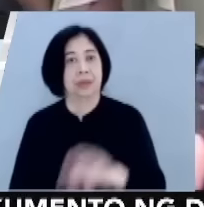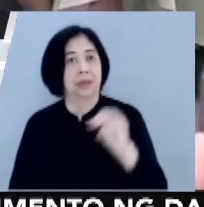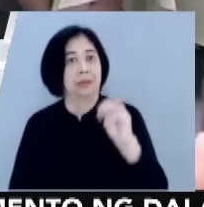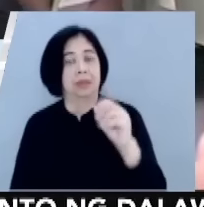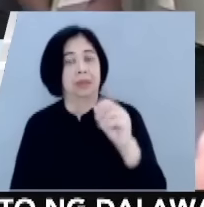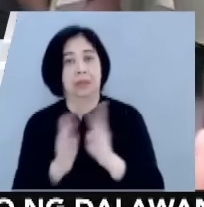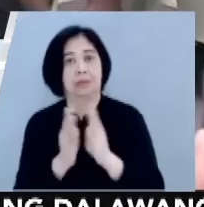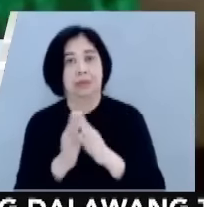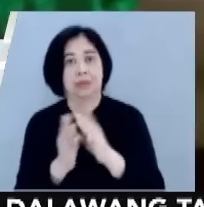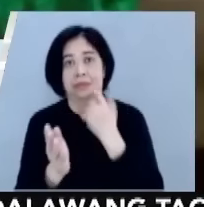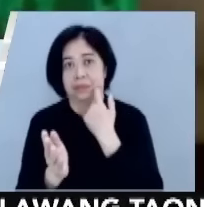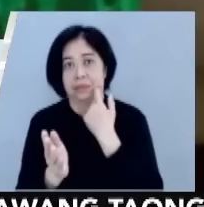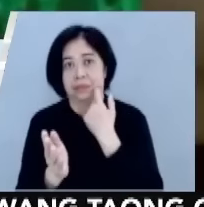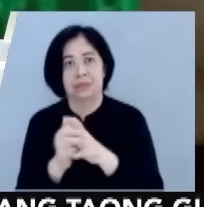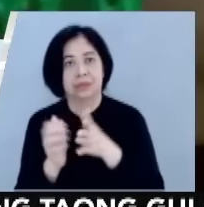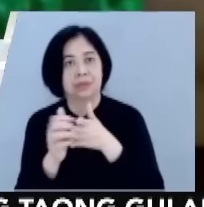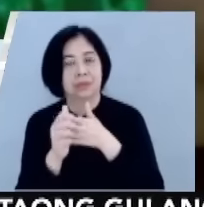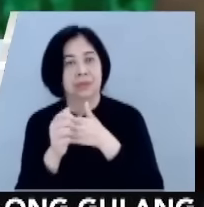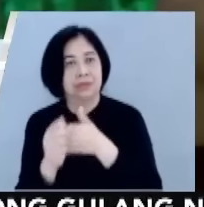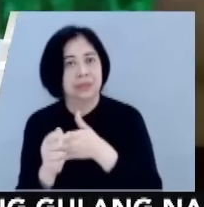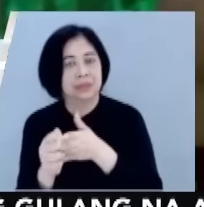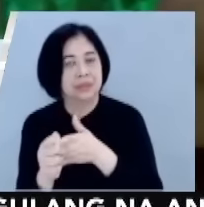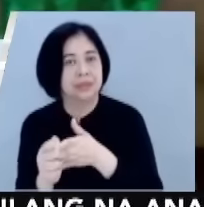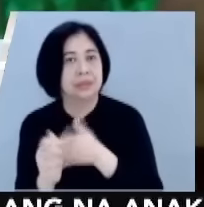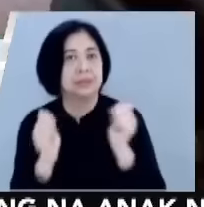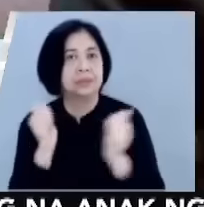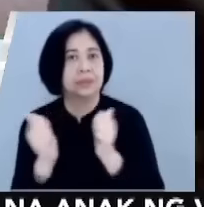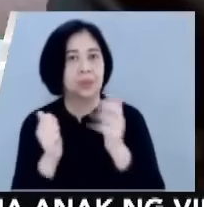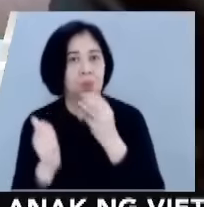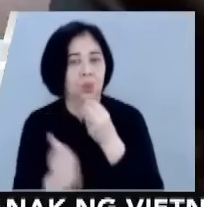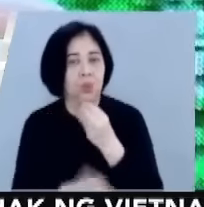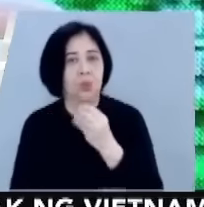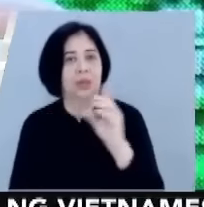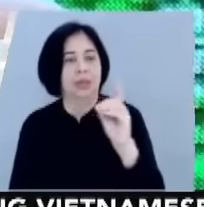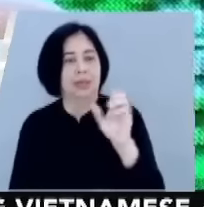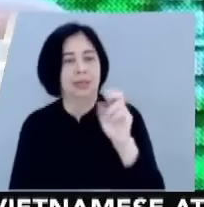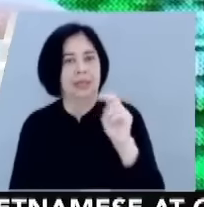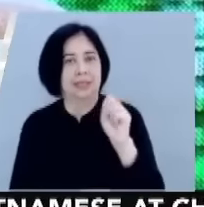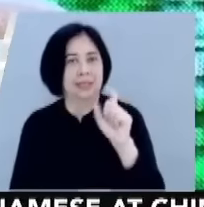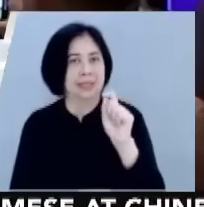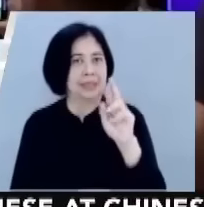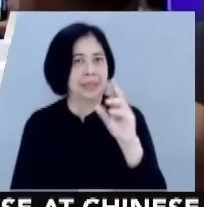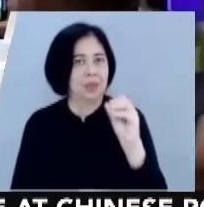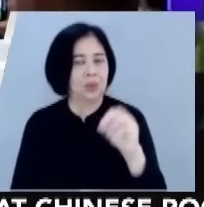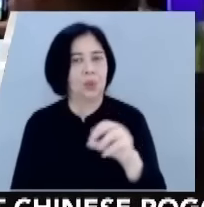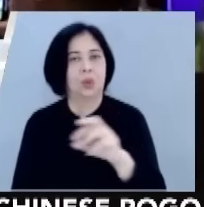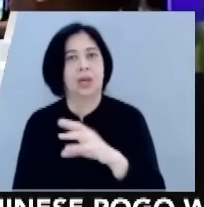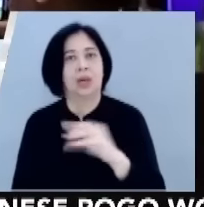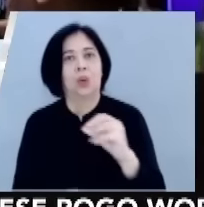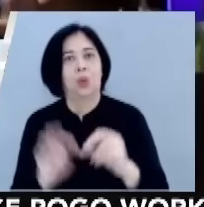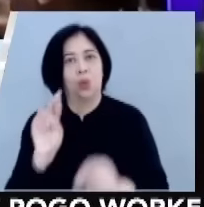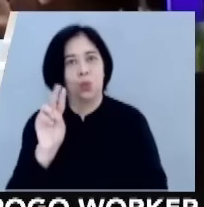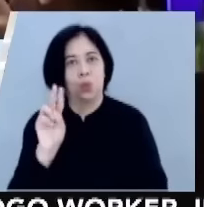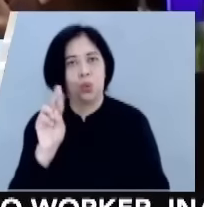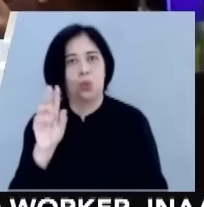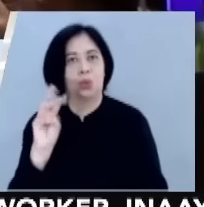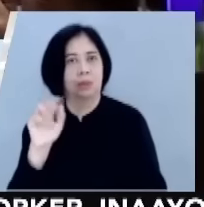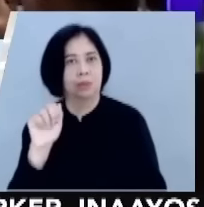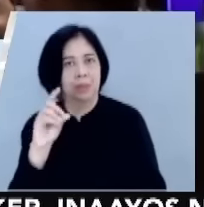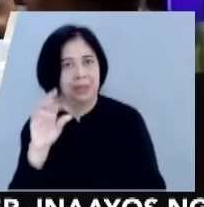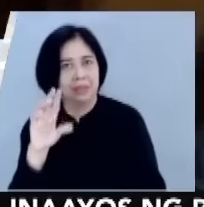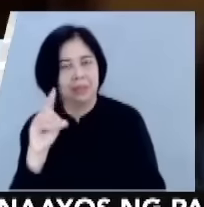kanina, pinangunahan ng lead stars na sina Dennis Trillo at Ruru Madrid. Ipinakilala rin ang iba pang